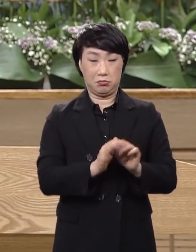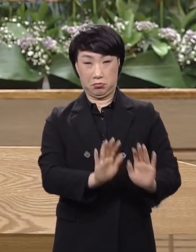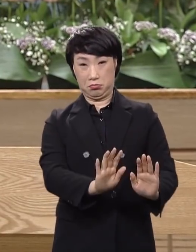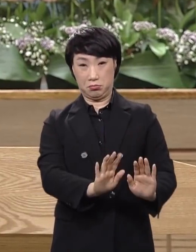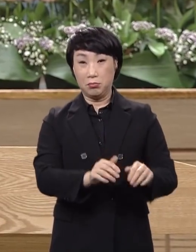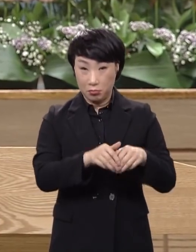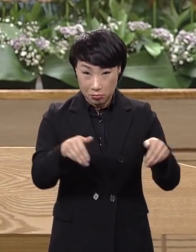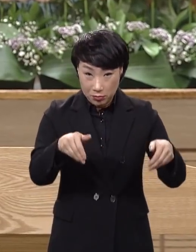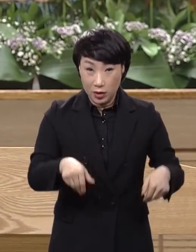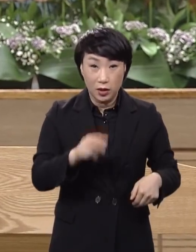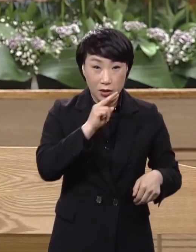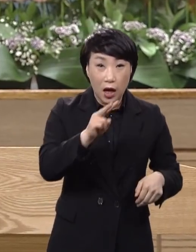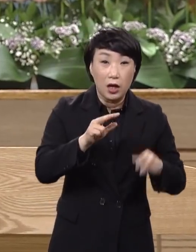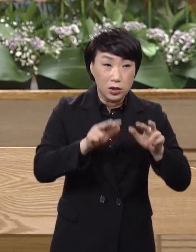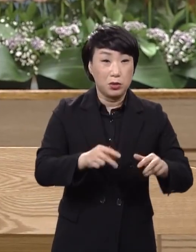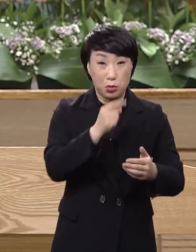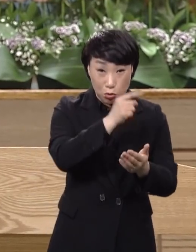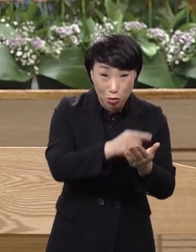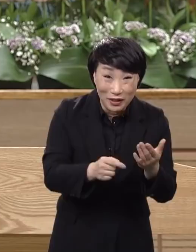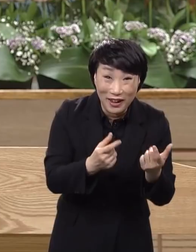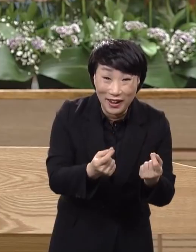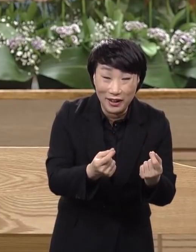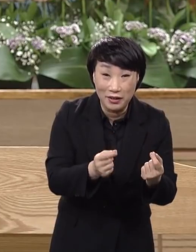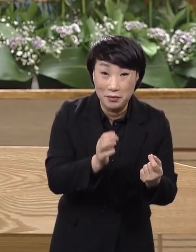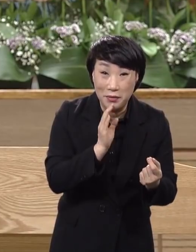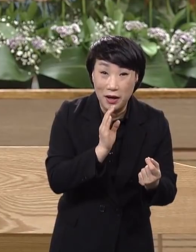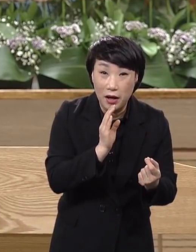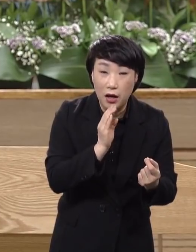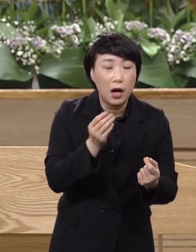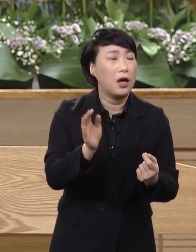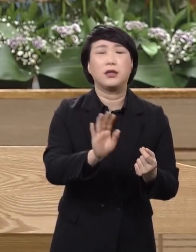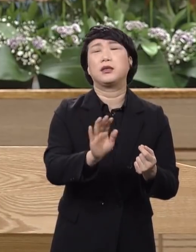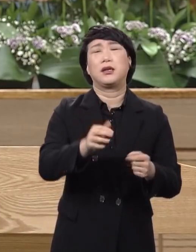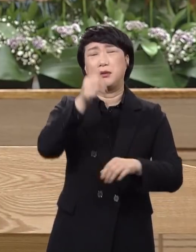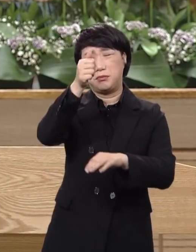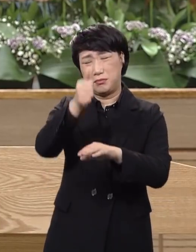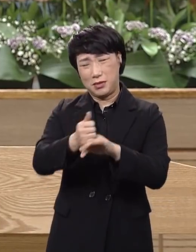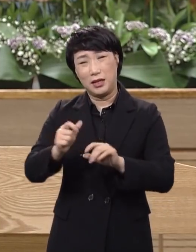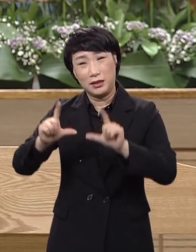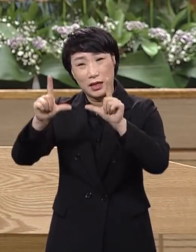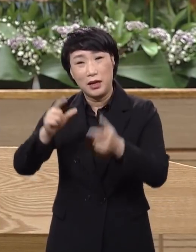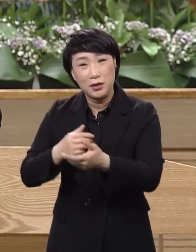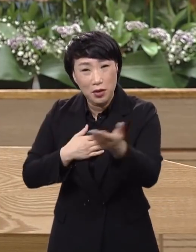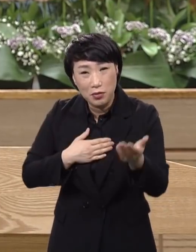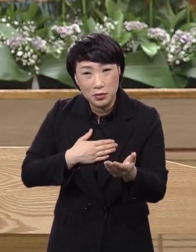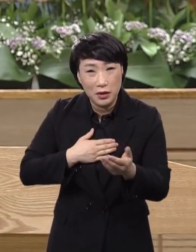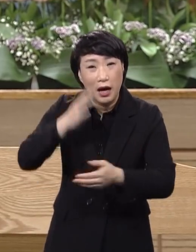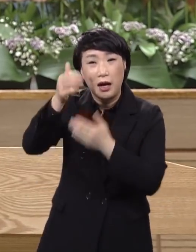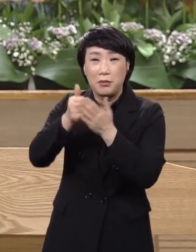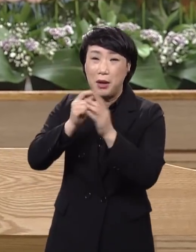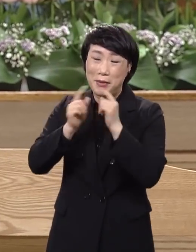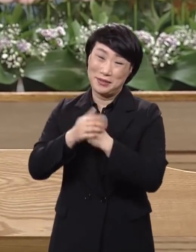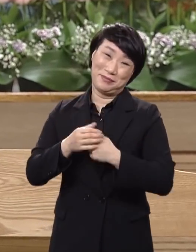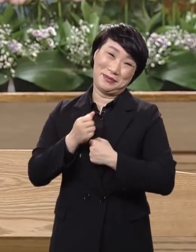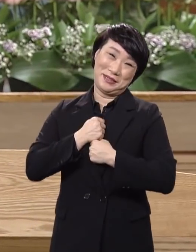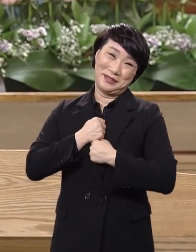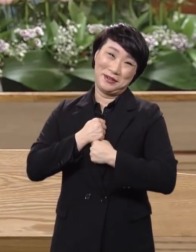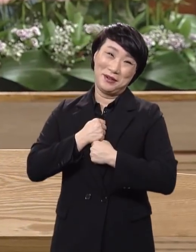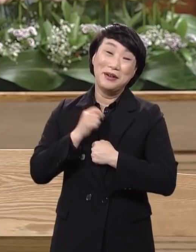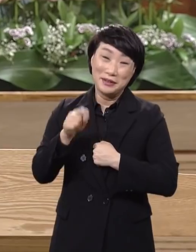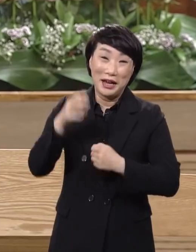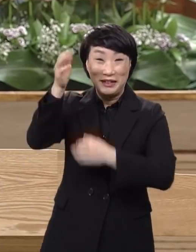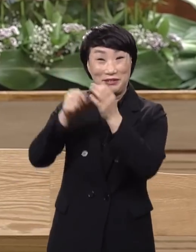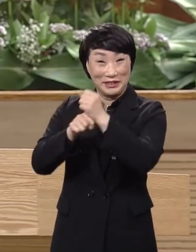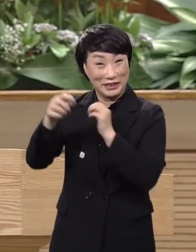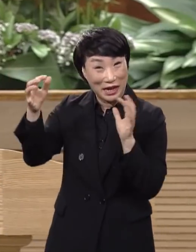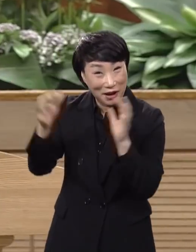아니해야. 지금은 손해보는 것 같으나 최후의 날에 하나님 말씀을 지켜 그와